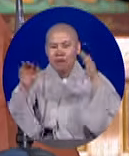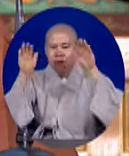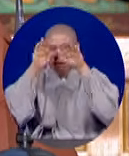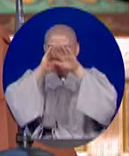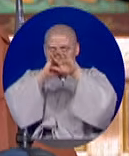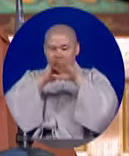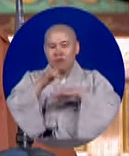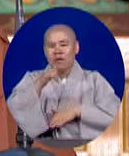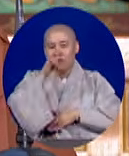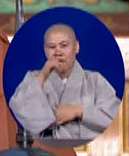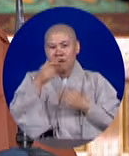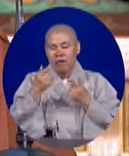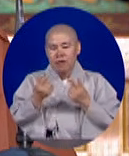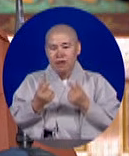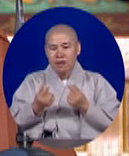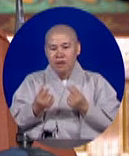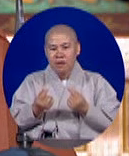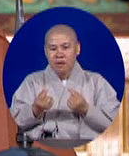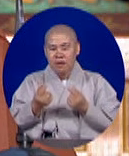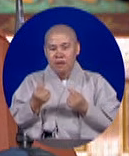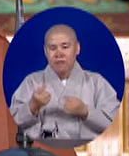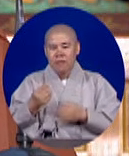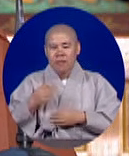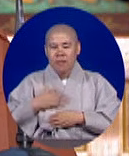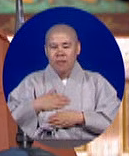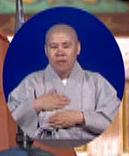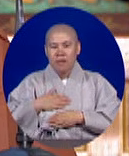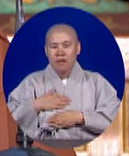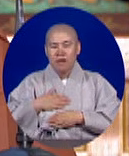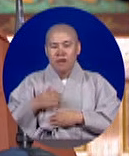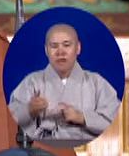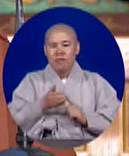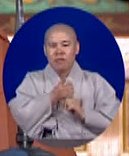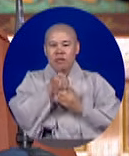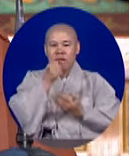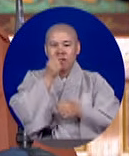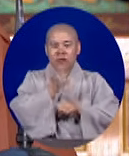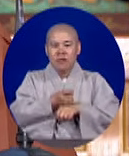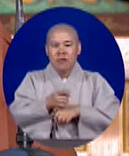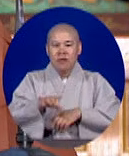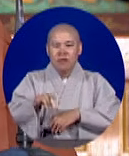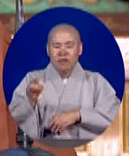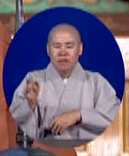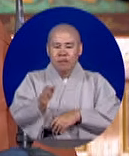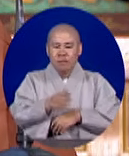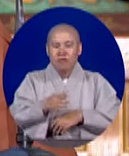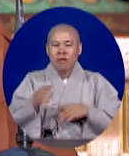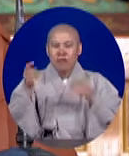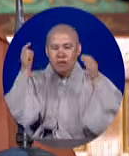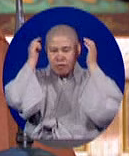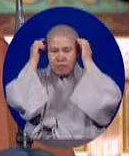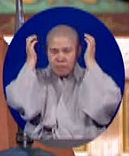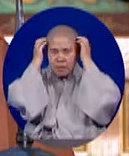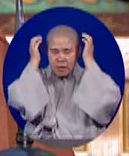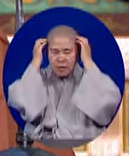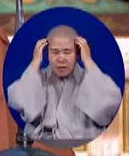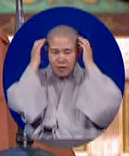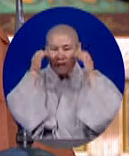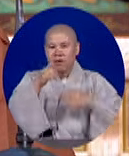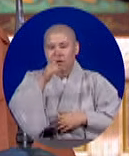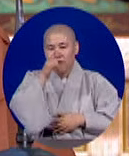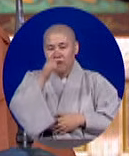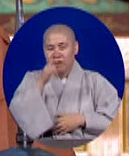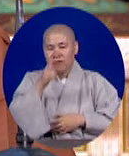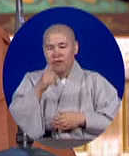밤도 있듯이 이 불성에 처음서부터 번뇌가 있었다 이 소리예요. 아주 재미있는